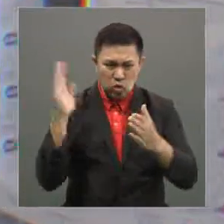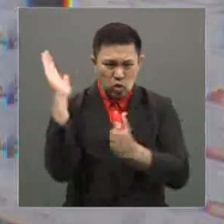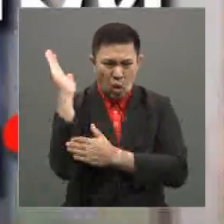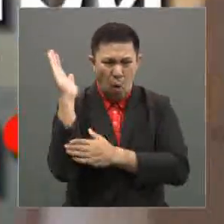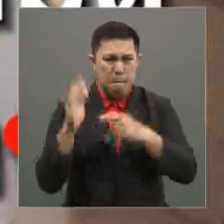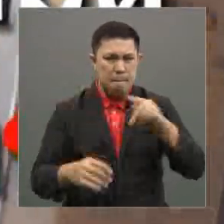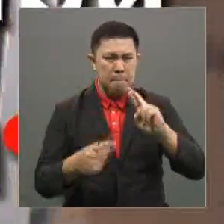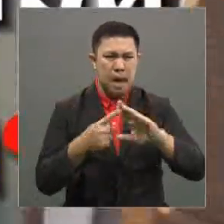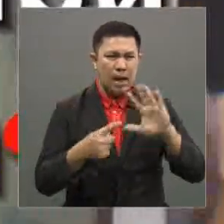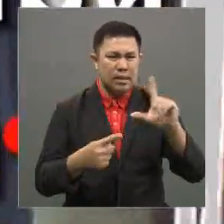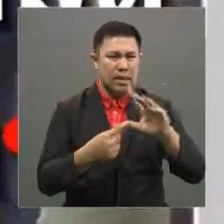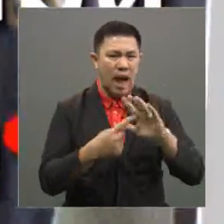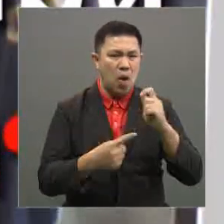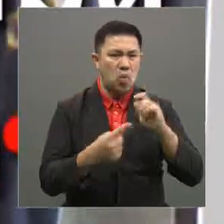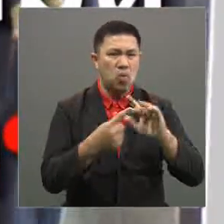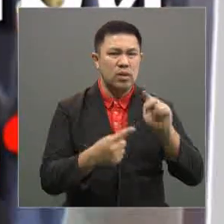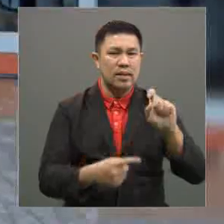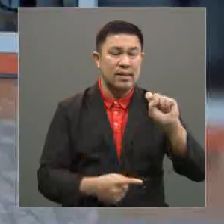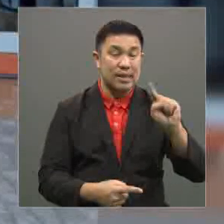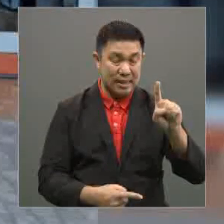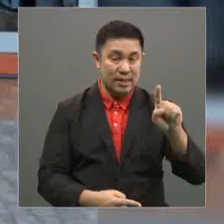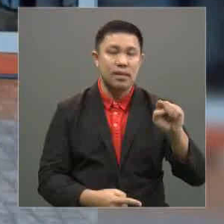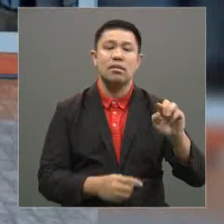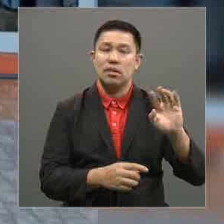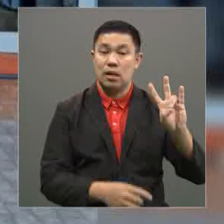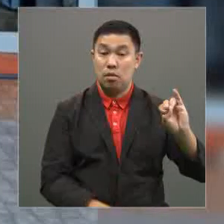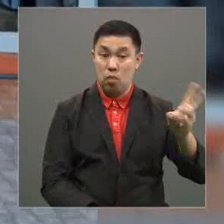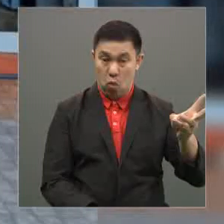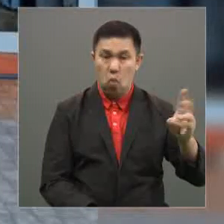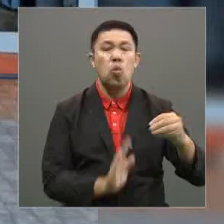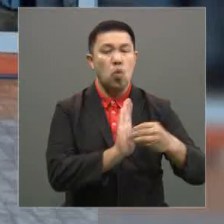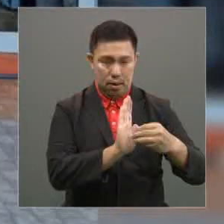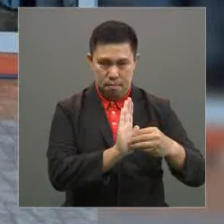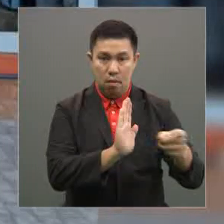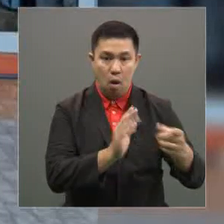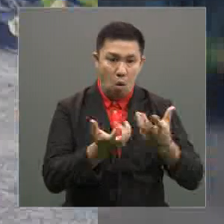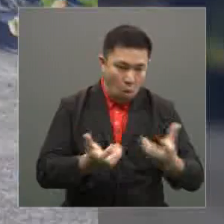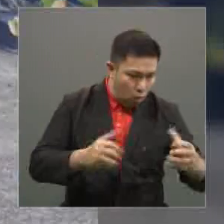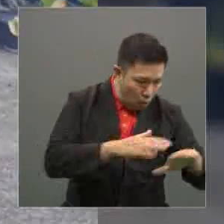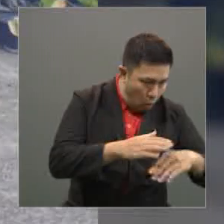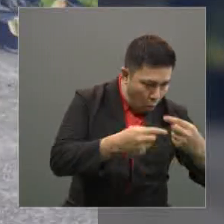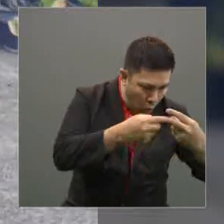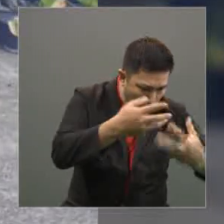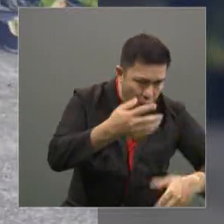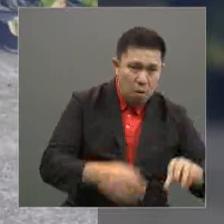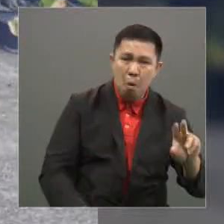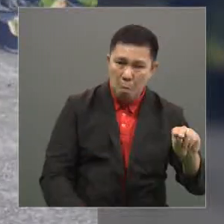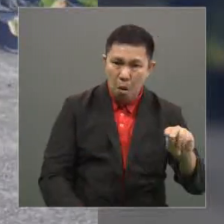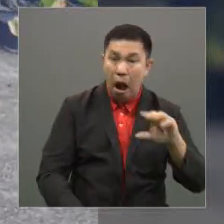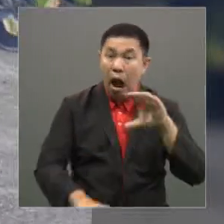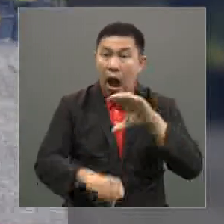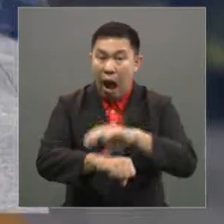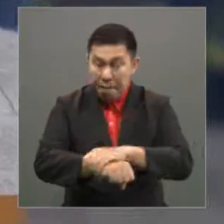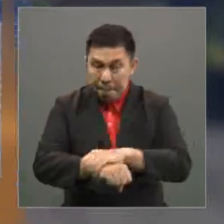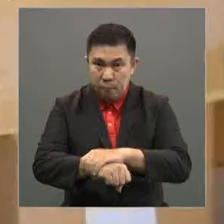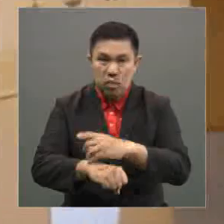76เขตทุ่งครุในพื้นที่กรุงเทพฯนี่แหละค่ะพบของกลางเกือบ 30รายการนะคะแล้วก็สามารถควบคุมผู้ต้อง